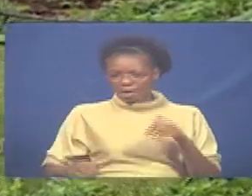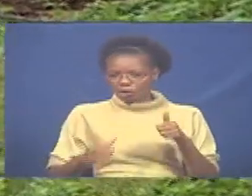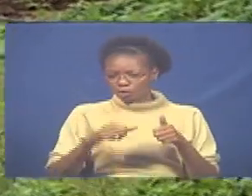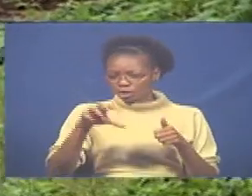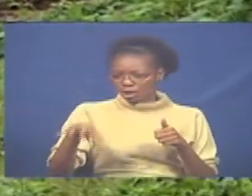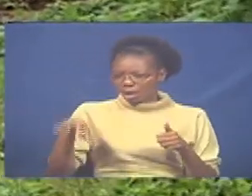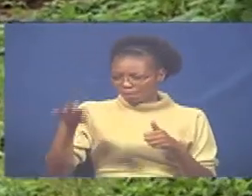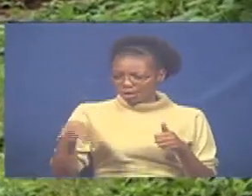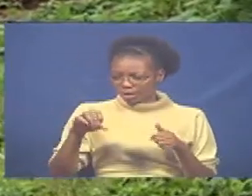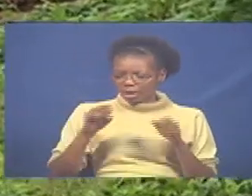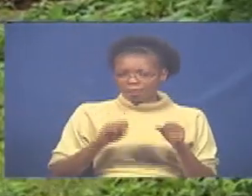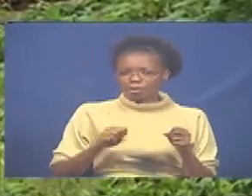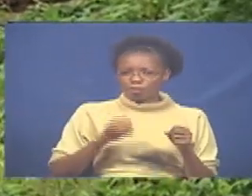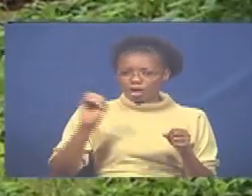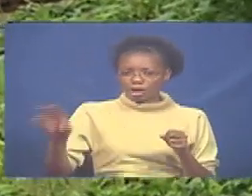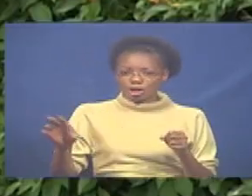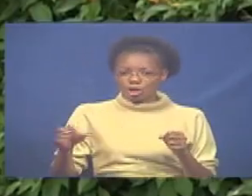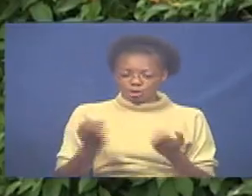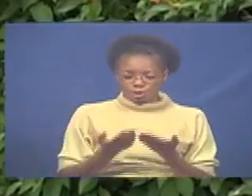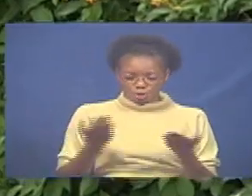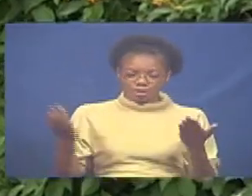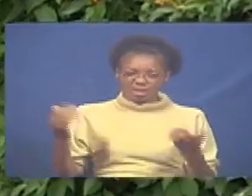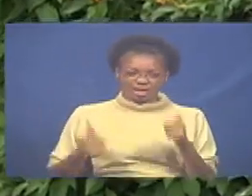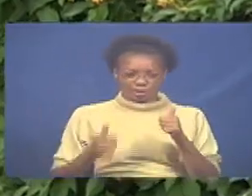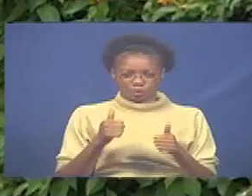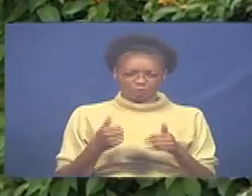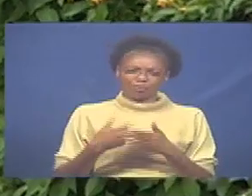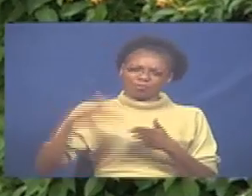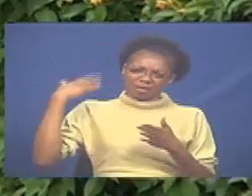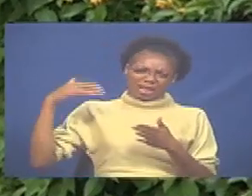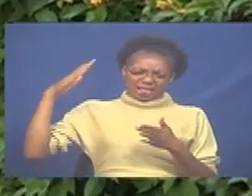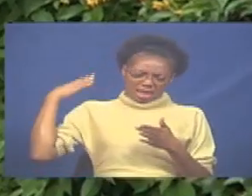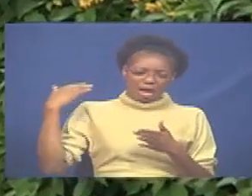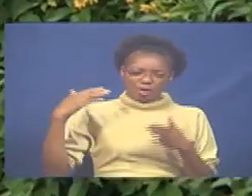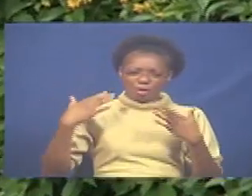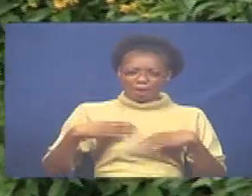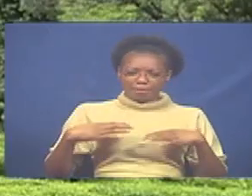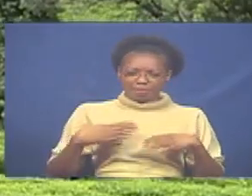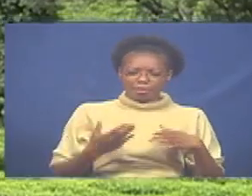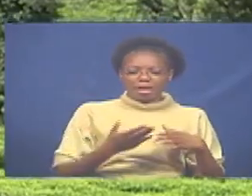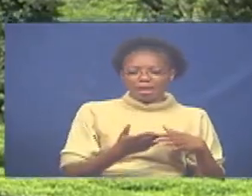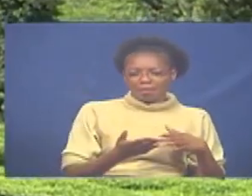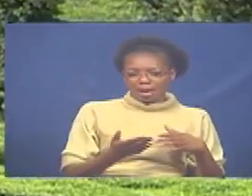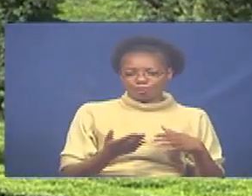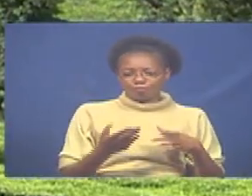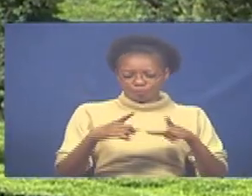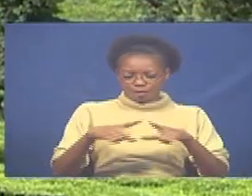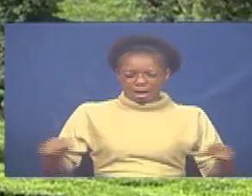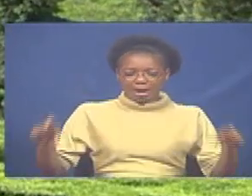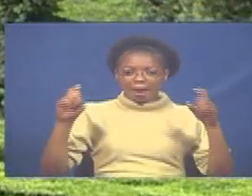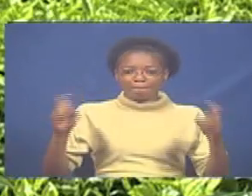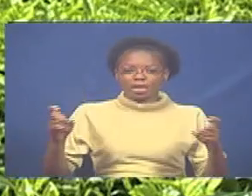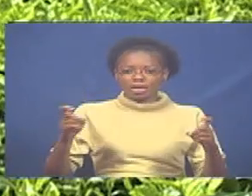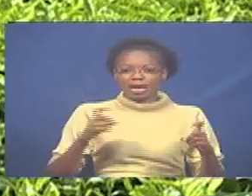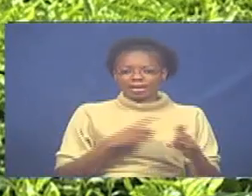waligawiwa shamba na baba ama babu zao, hivyo kurithi mbinu ile ile ya upanzi. Iwe matokeo ni mazuri